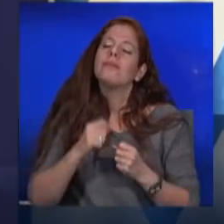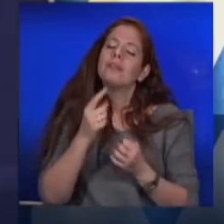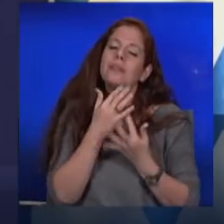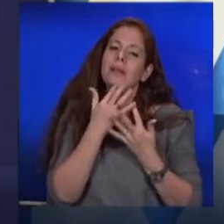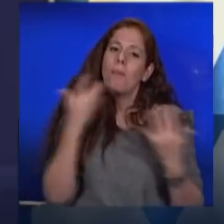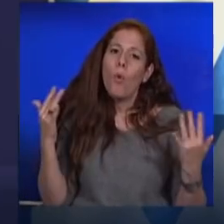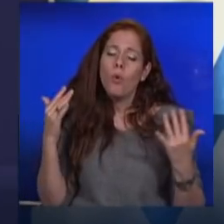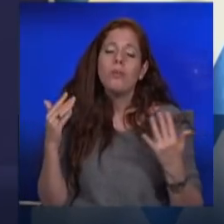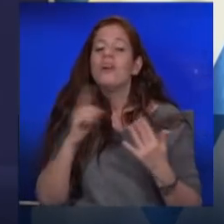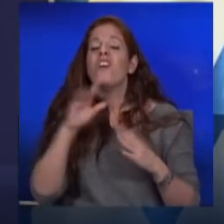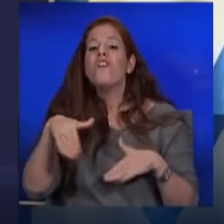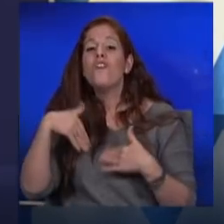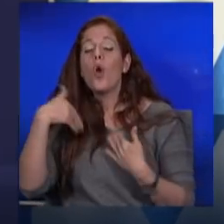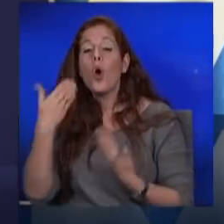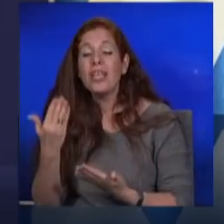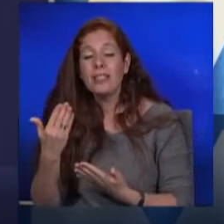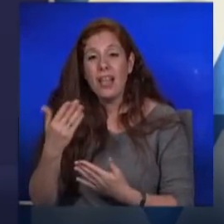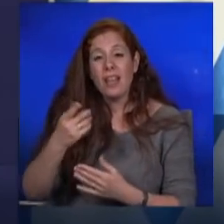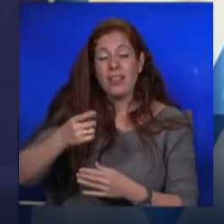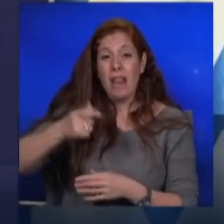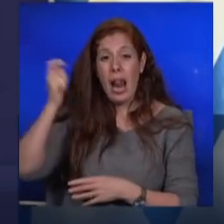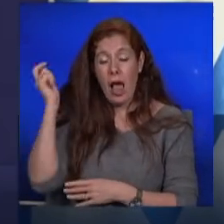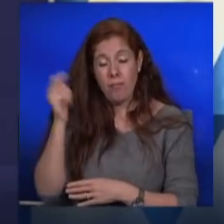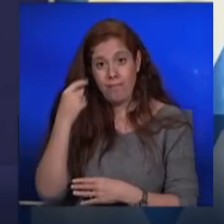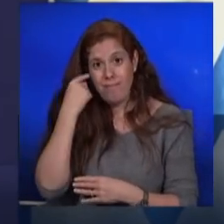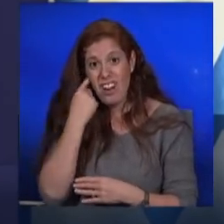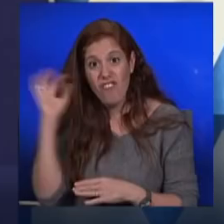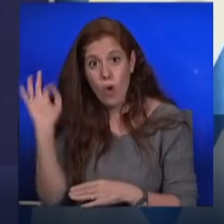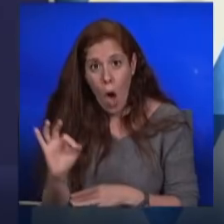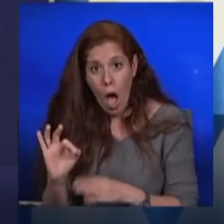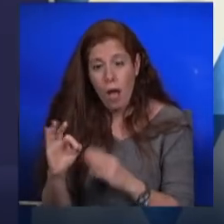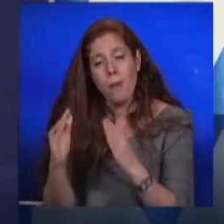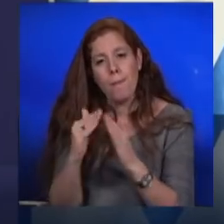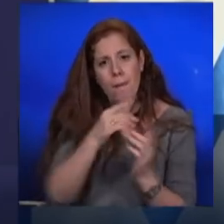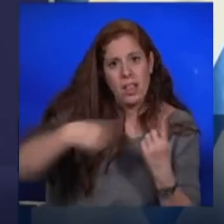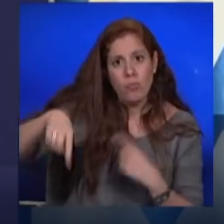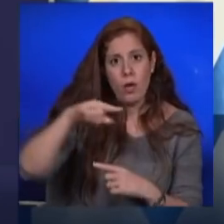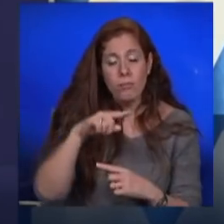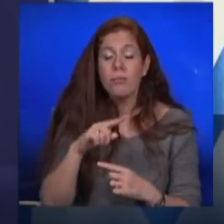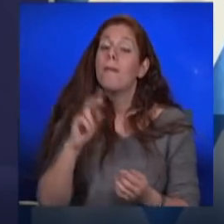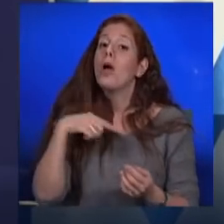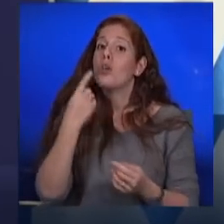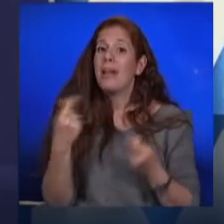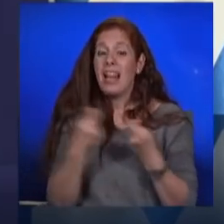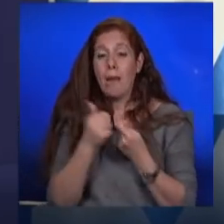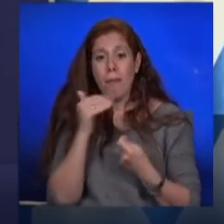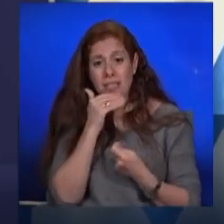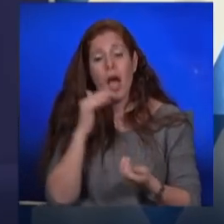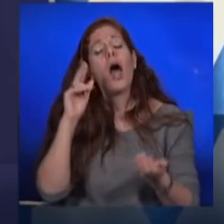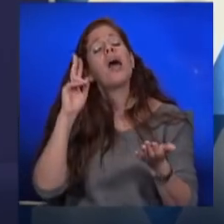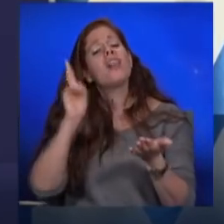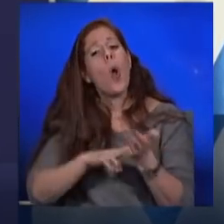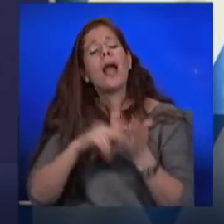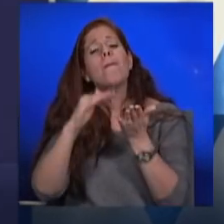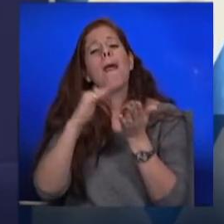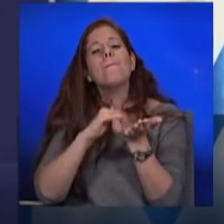לנגוף. מה שאמרתי נכון לגבי הפסח, ונכון גם לגבי המימונה, או לגבי חגים של העדות